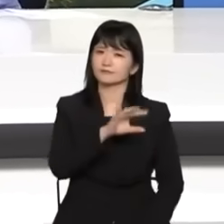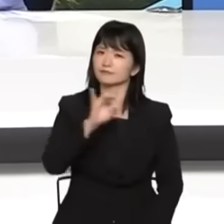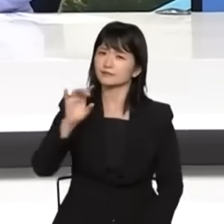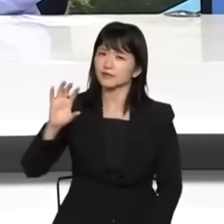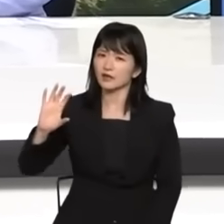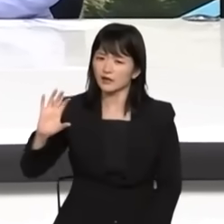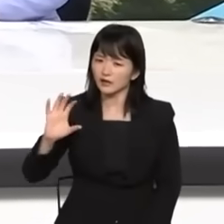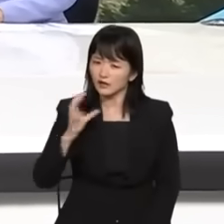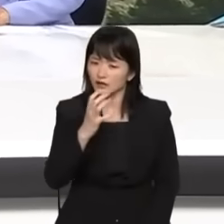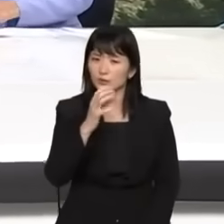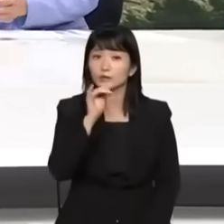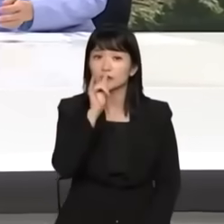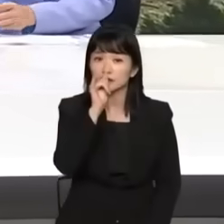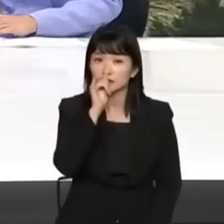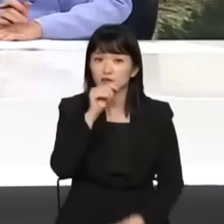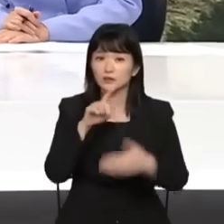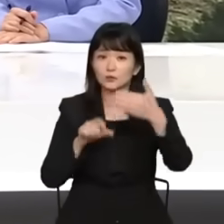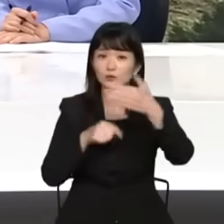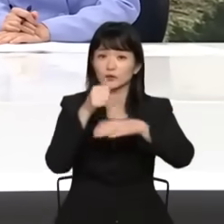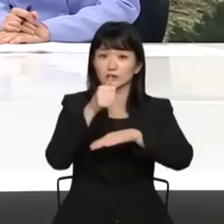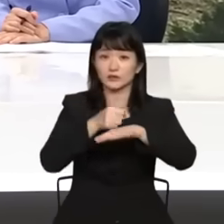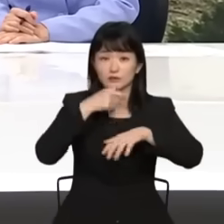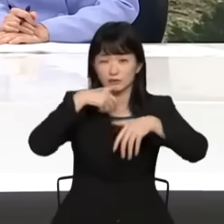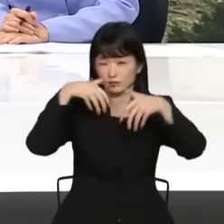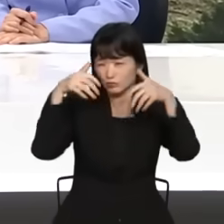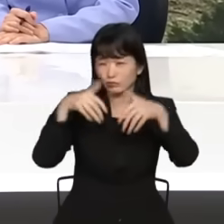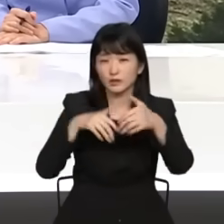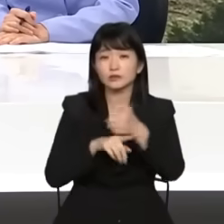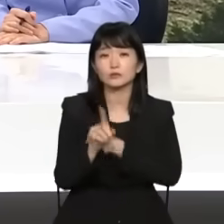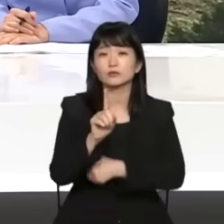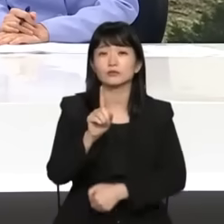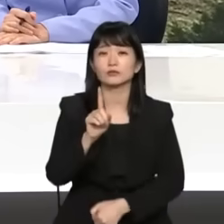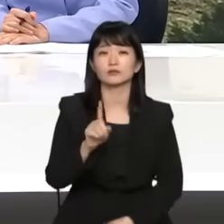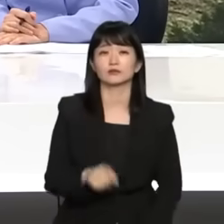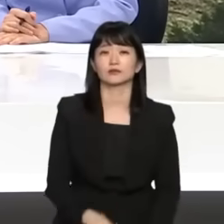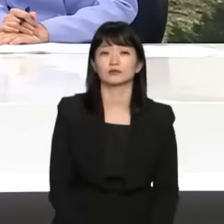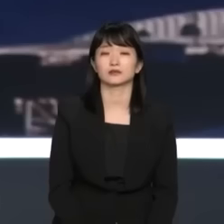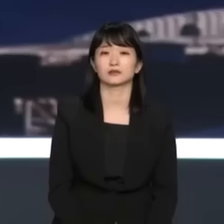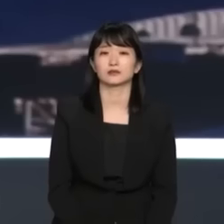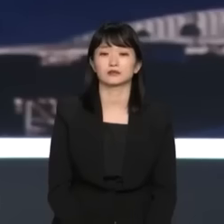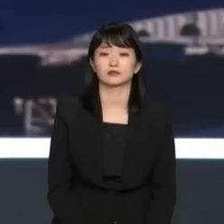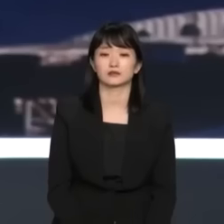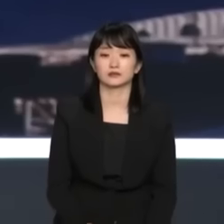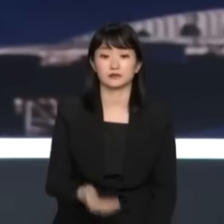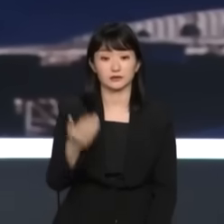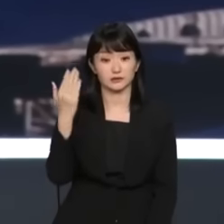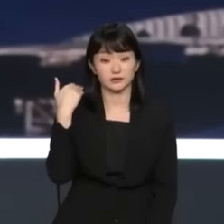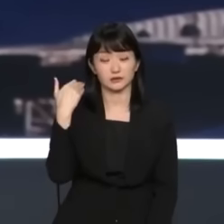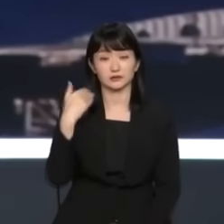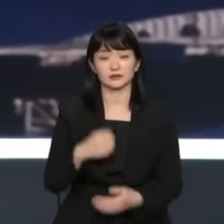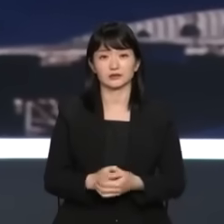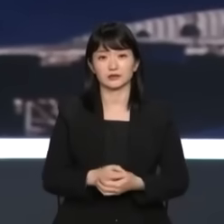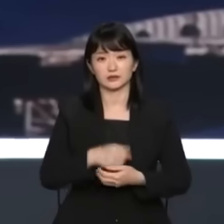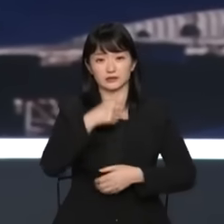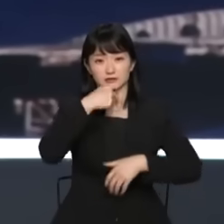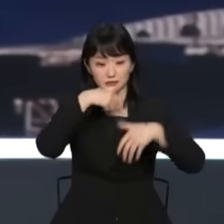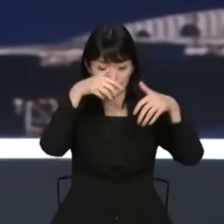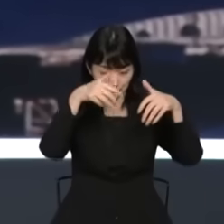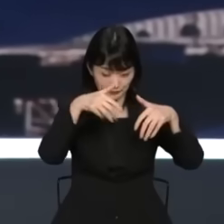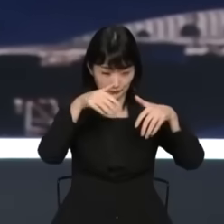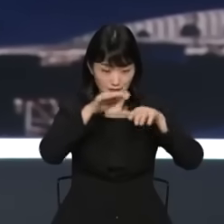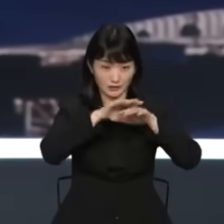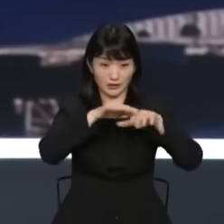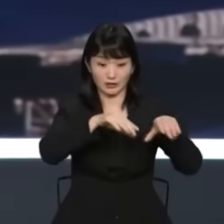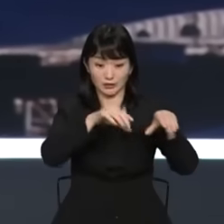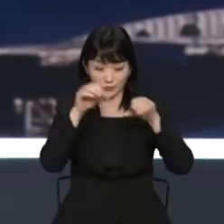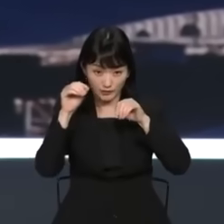태풍이 있긴 했지만 9월 하순에 이렇게 비가 많이 오는 이유는 뭐라고 봐야 할까요? 그동안에 좀 비가 주기적으로 맑았다, 비가